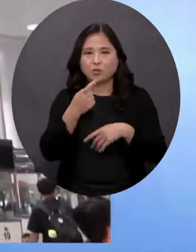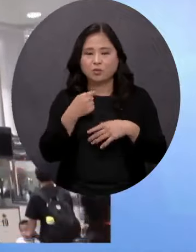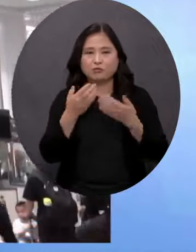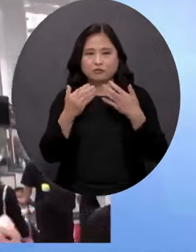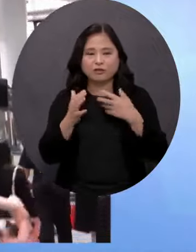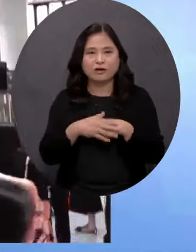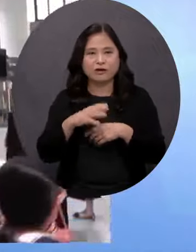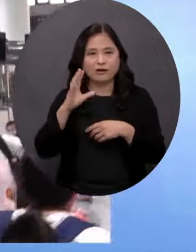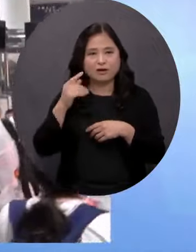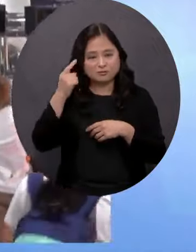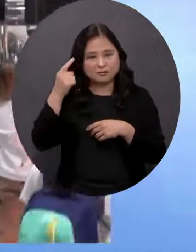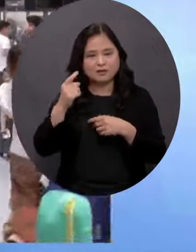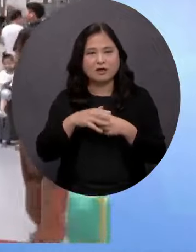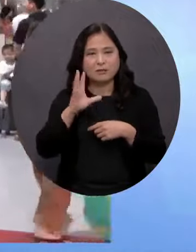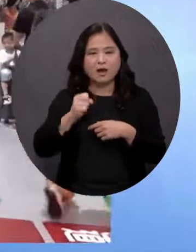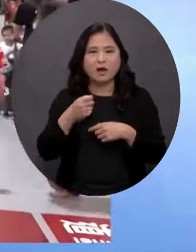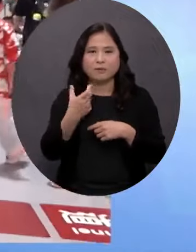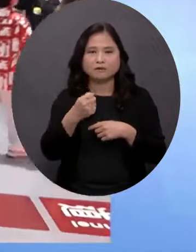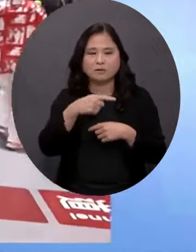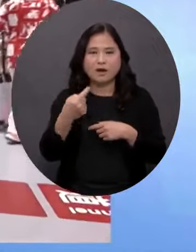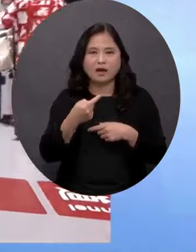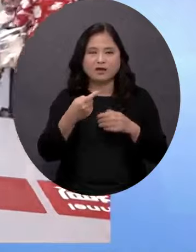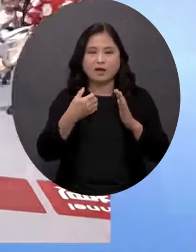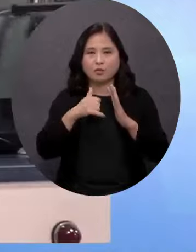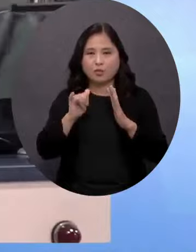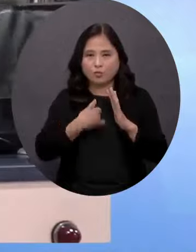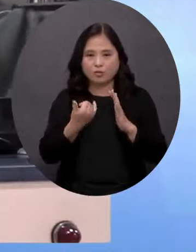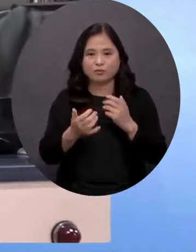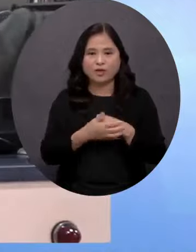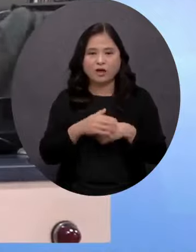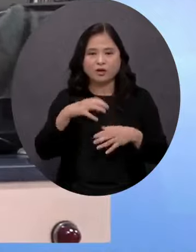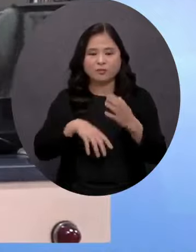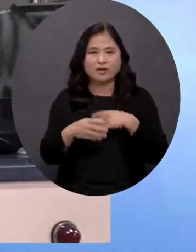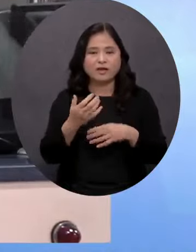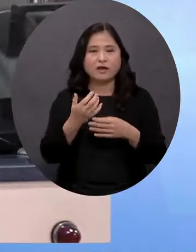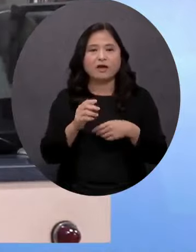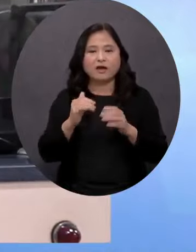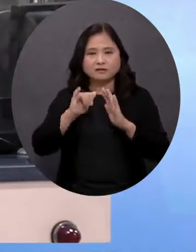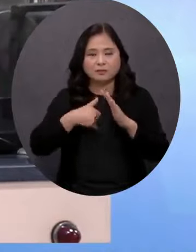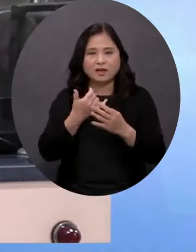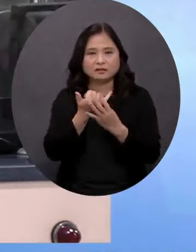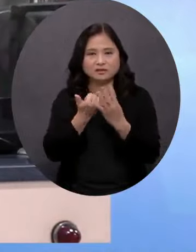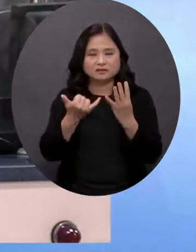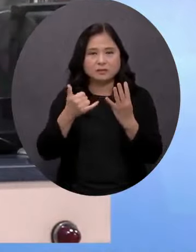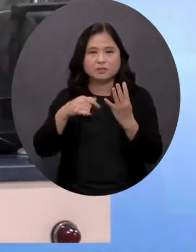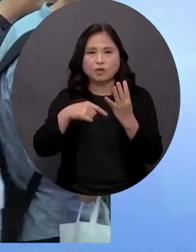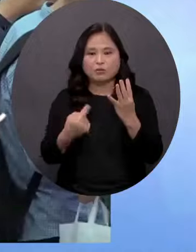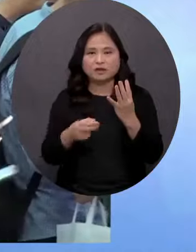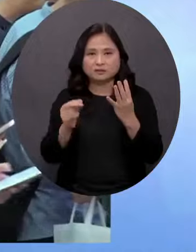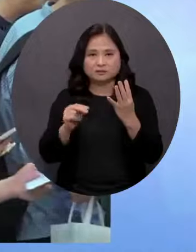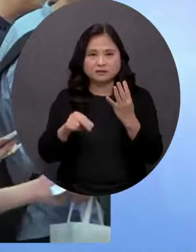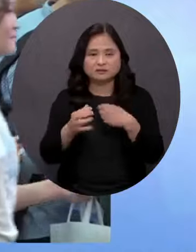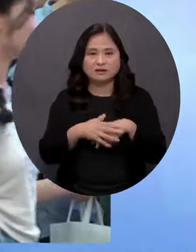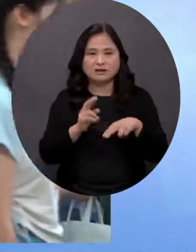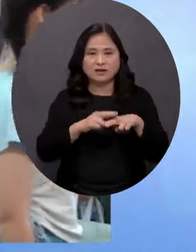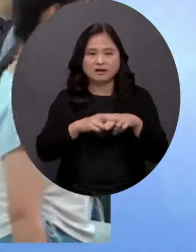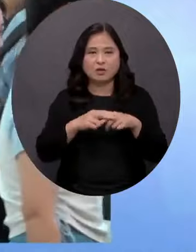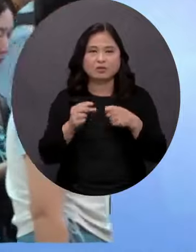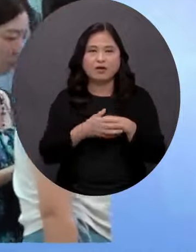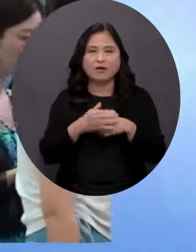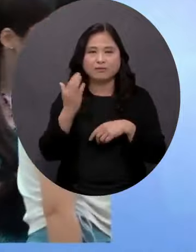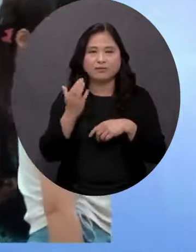全日有超过800,000人次出入境香港，当中入境大约467,000人次，内地旅客占大